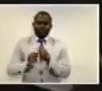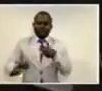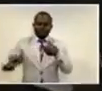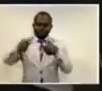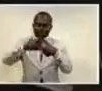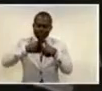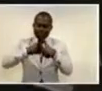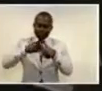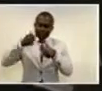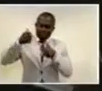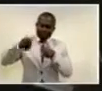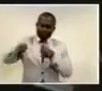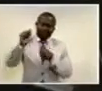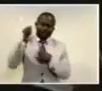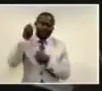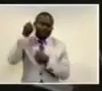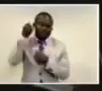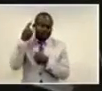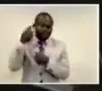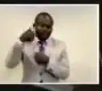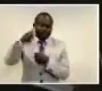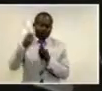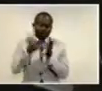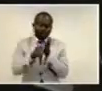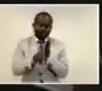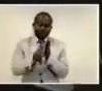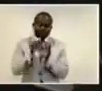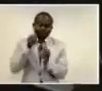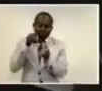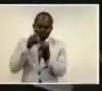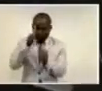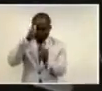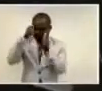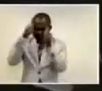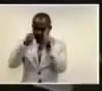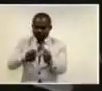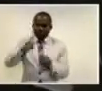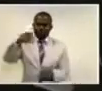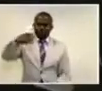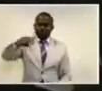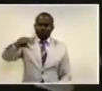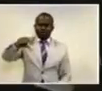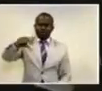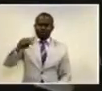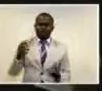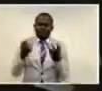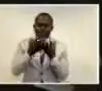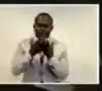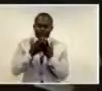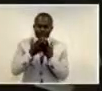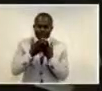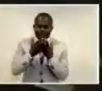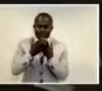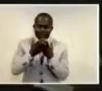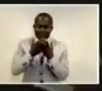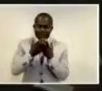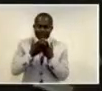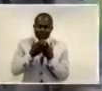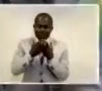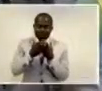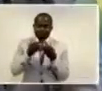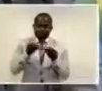mubanze namwe mwumve icyo kibazo cyo gukurikiza ubuziranenge ibijyanye n'ubuziranenge ni ukuvuga